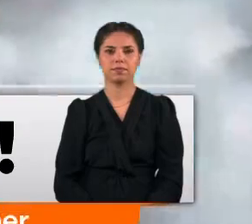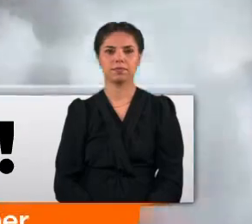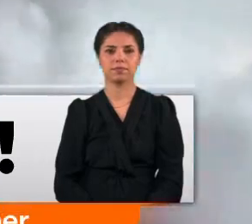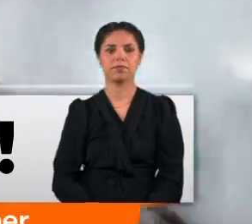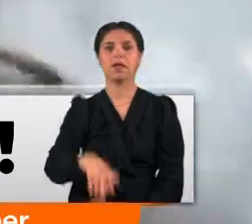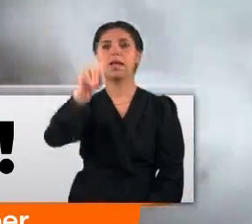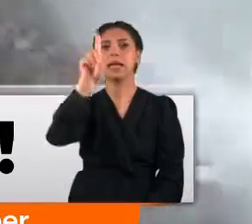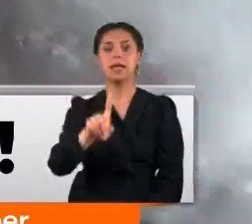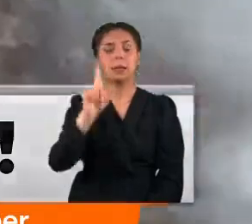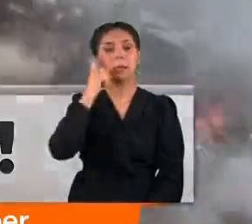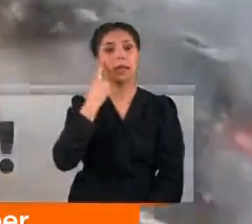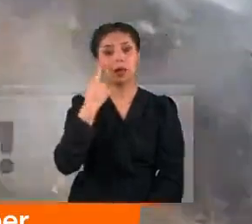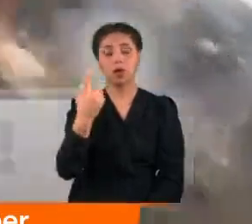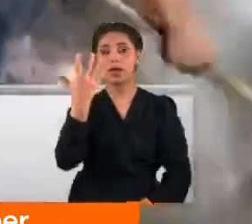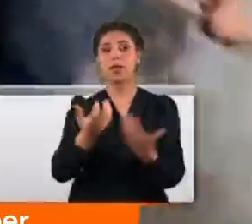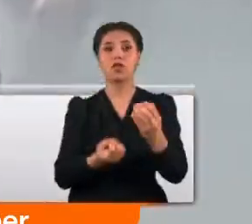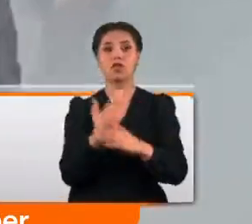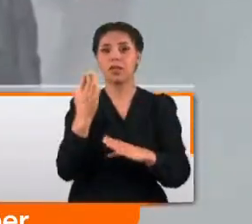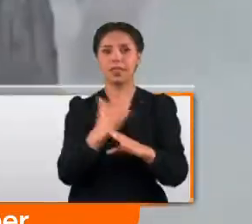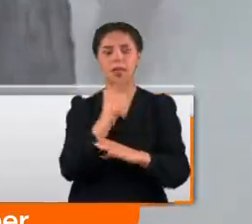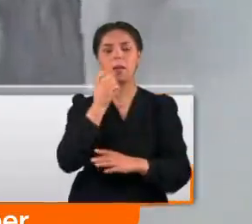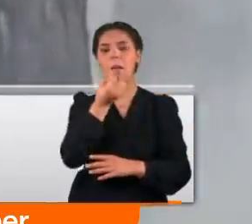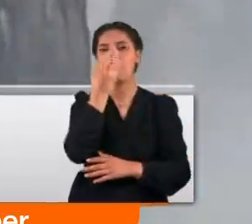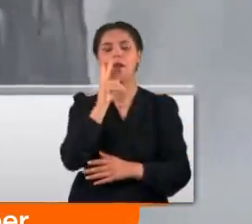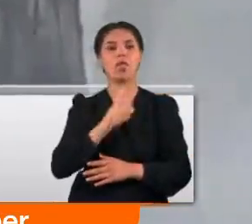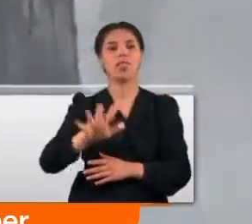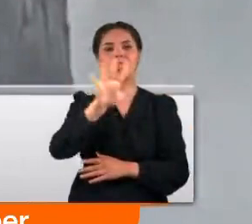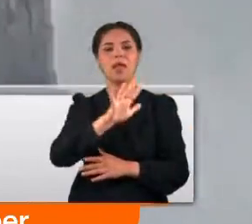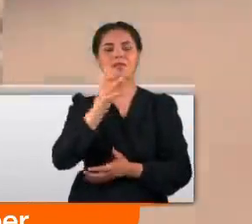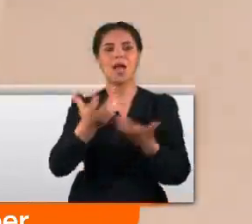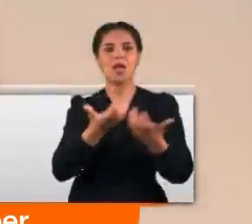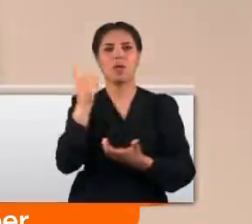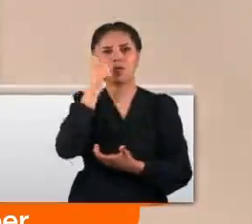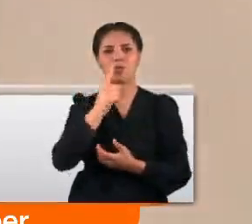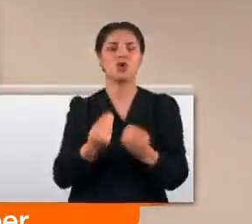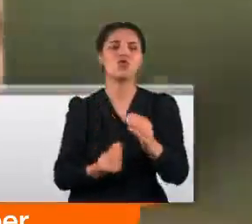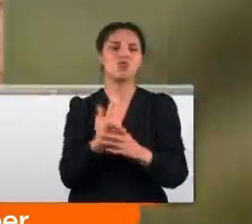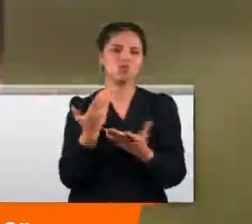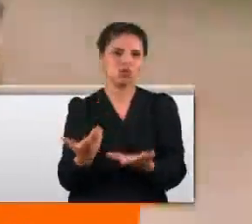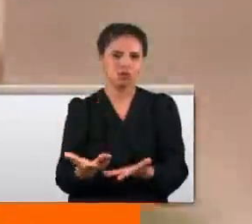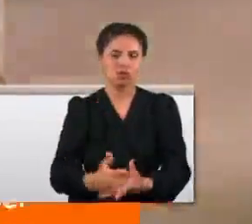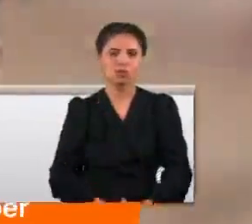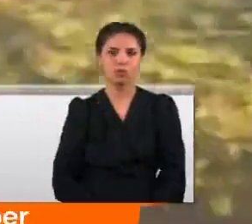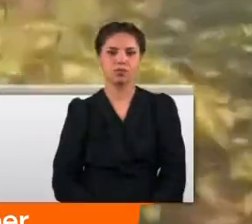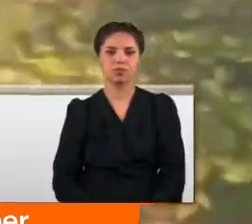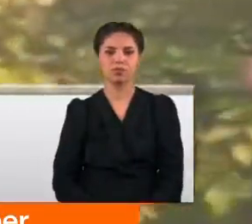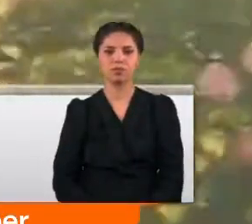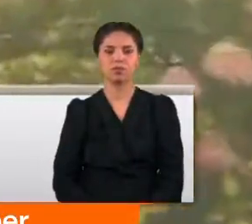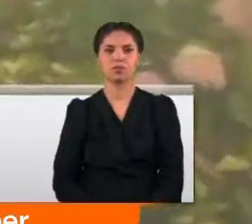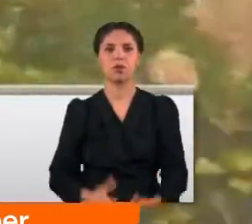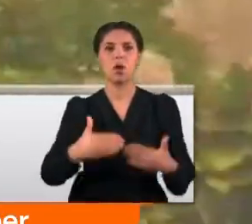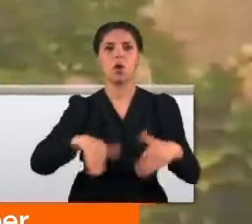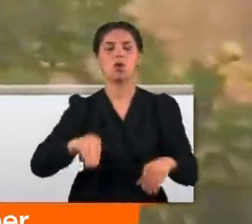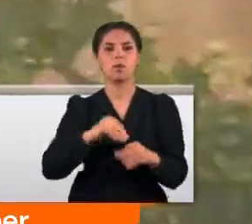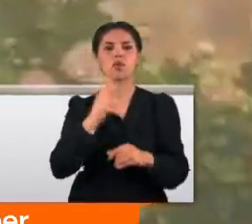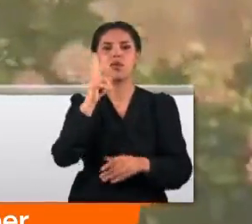İlk bulgulara göre yangının çıkış nedeni bahçe temizliği sırasında yakılan ateş. Arada bir yol var. Yangın çok büyük. Önlem amaçlı